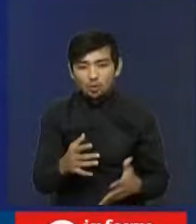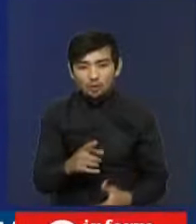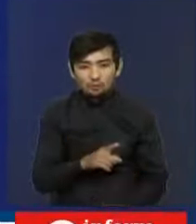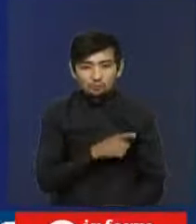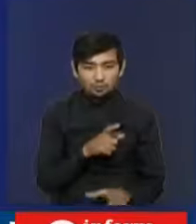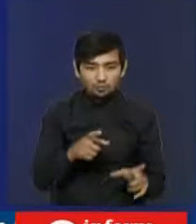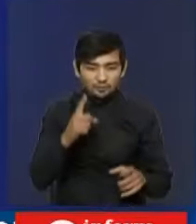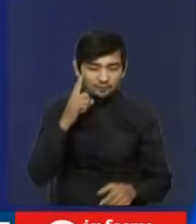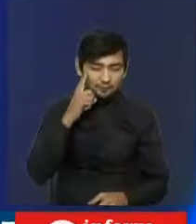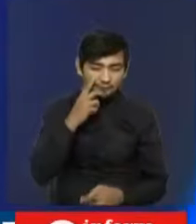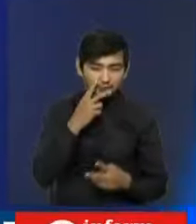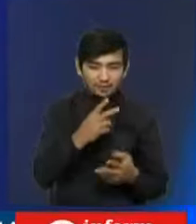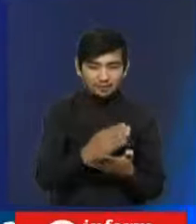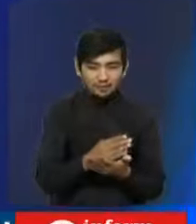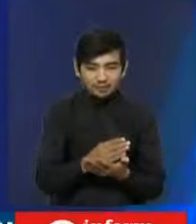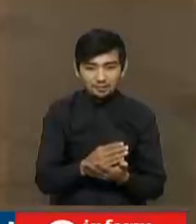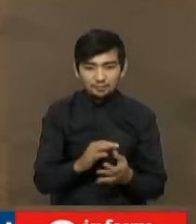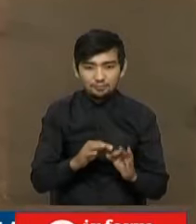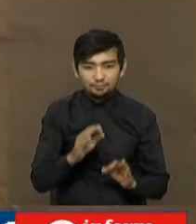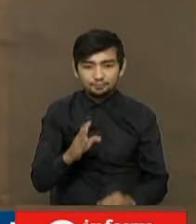расскажет Анастасия Новикова.